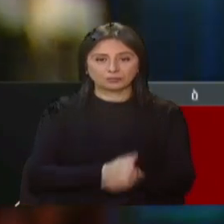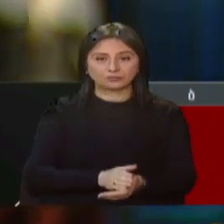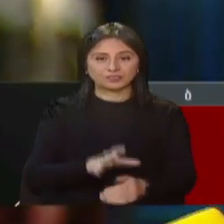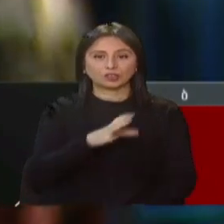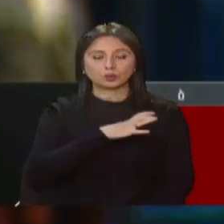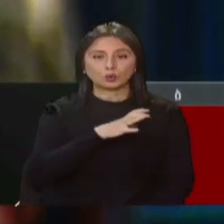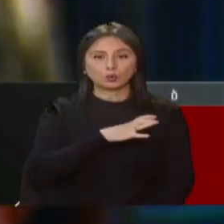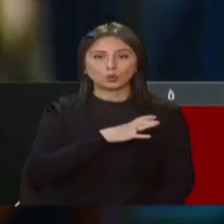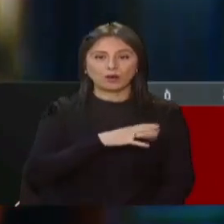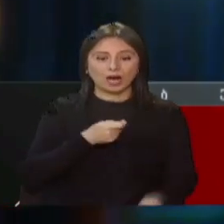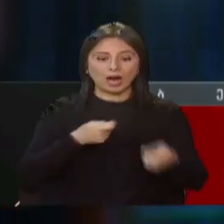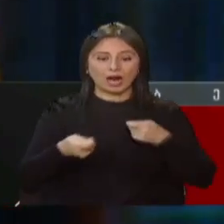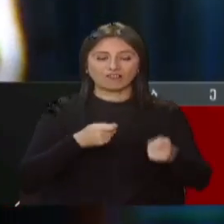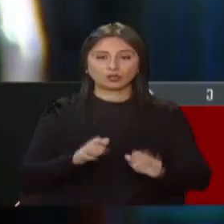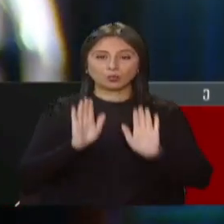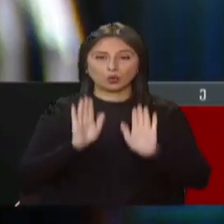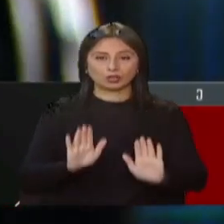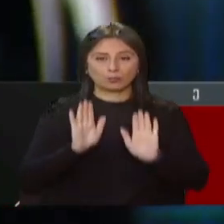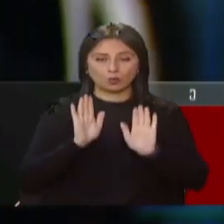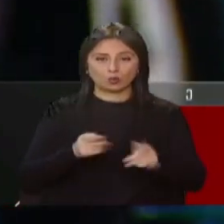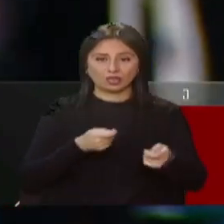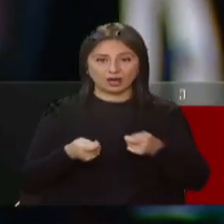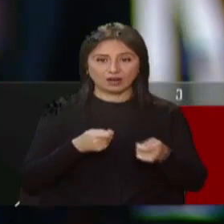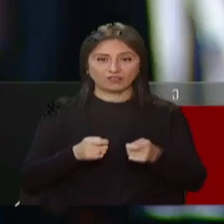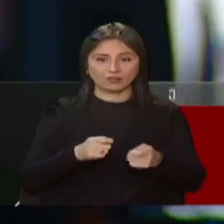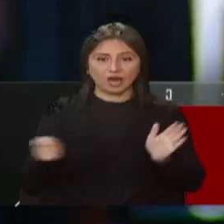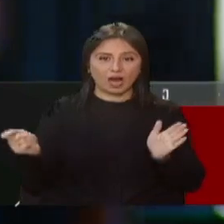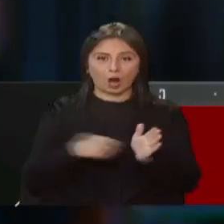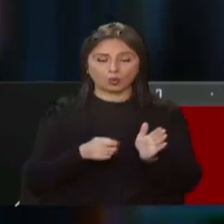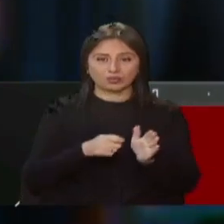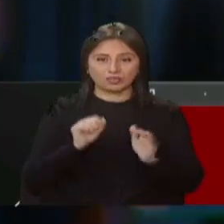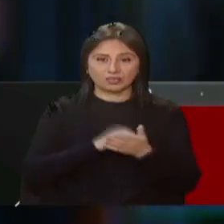ქონების განკარგვა ხდება მხოლოდ და მხოლოდ აუქციონის საფუძველზე.